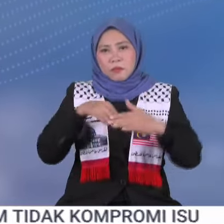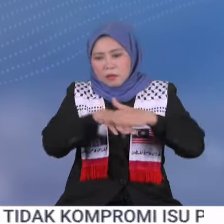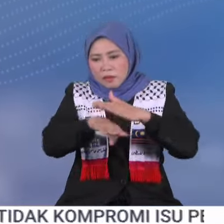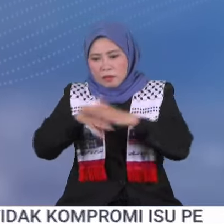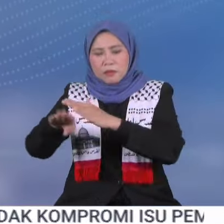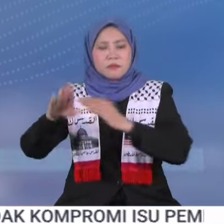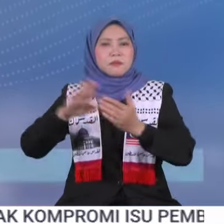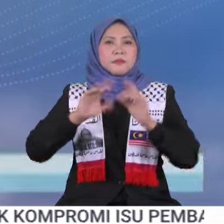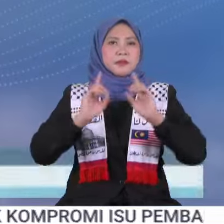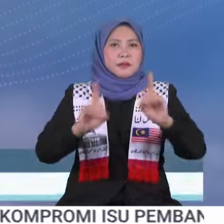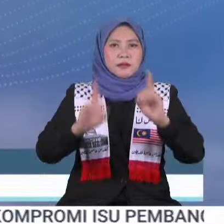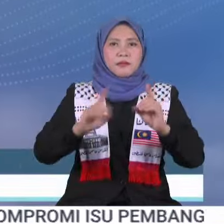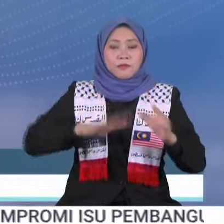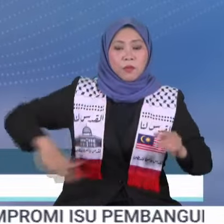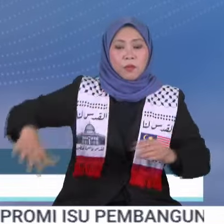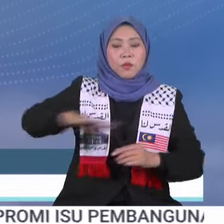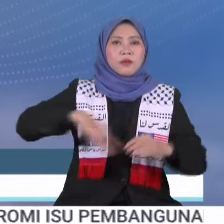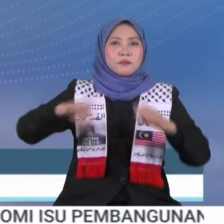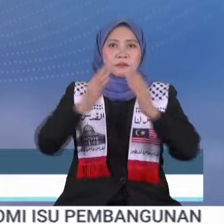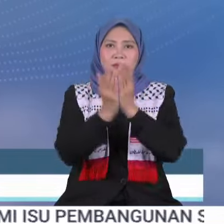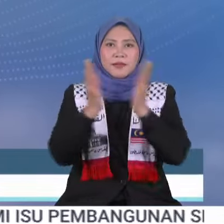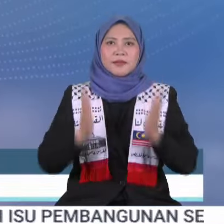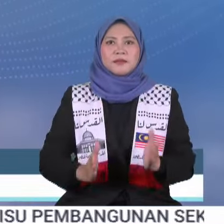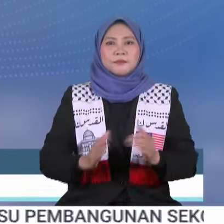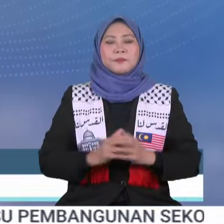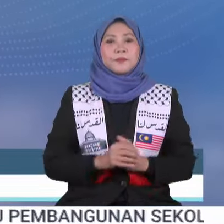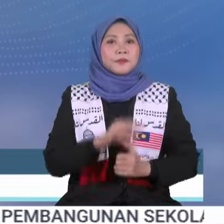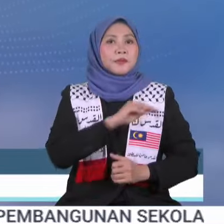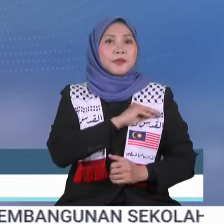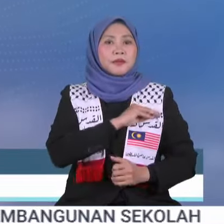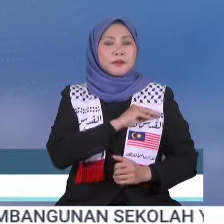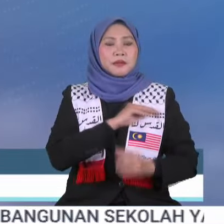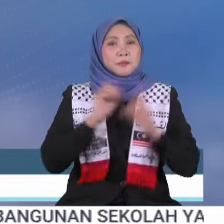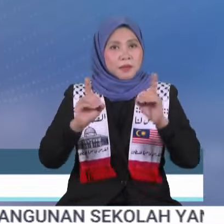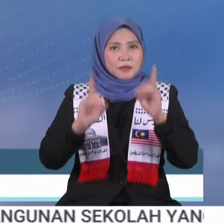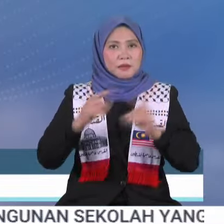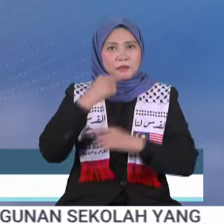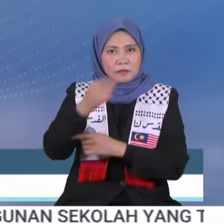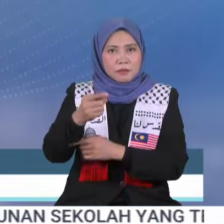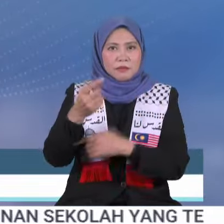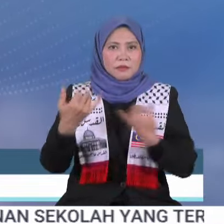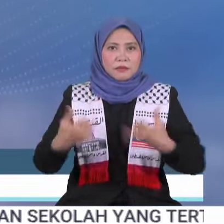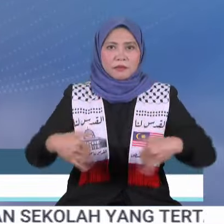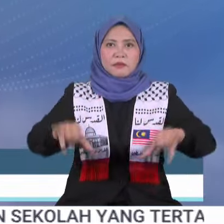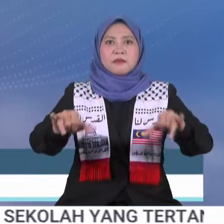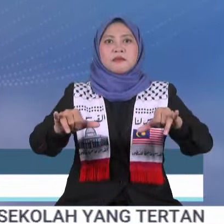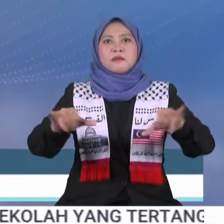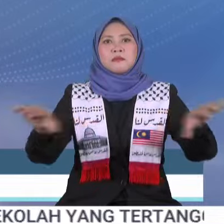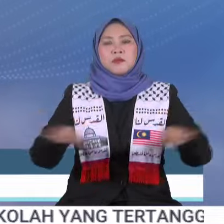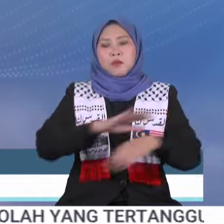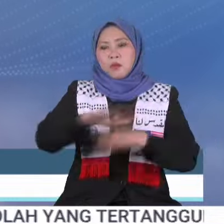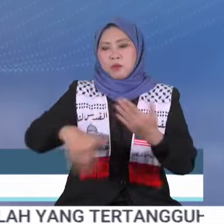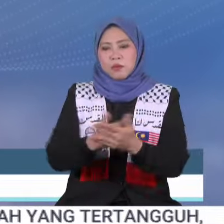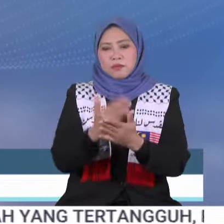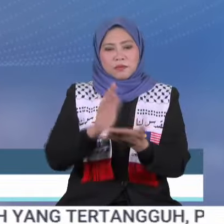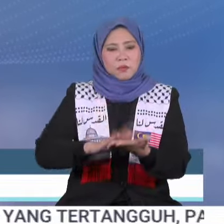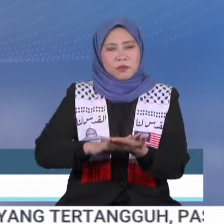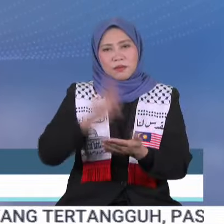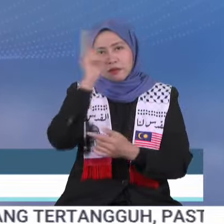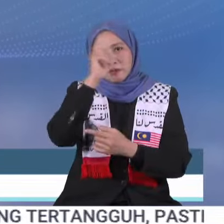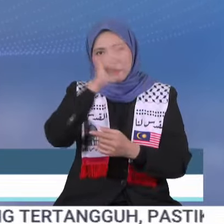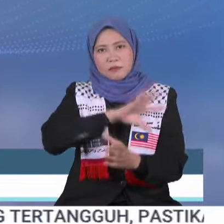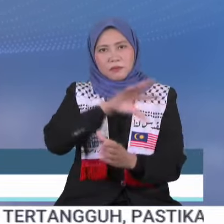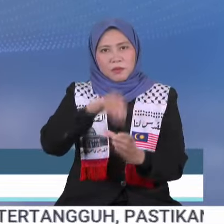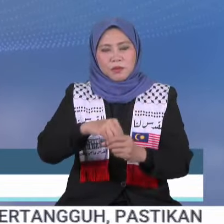pendidikan kepada semua murid menterinya fadilina berkata Kementerian kini sedang membuat perluasan kemua sekolah kerajaan